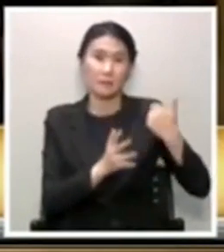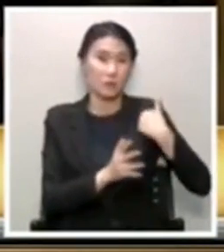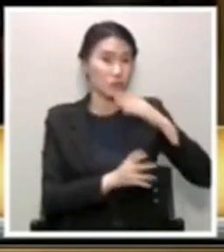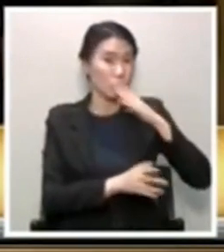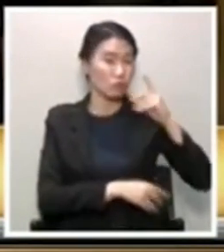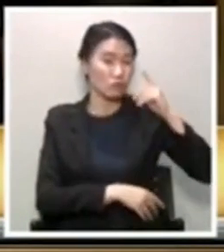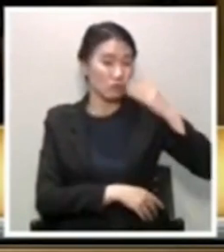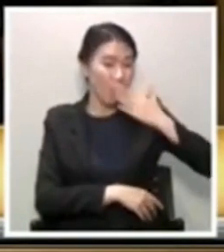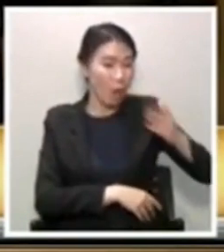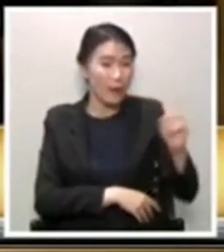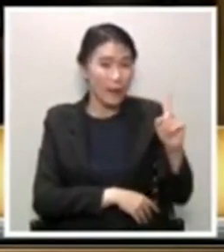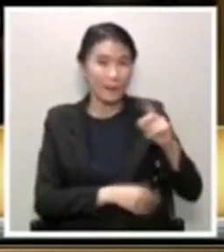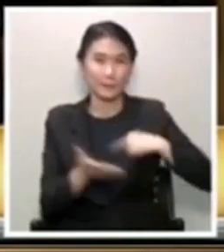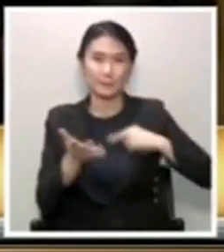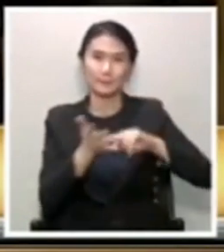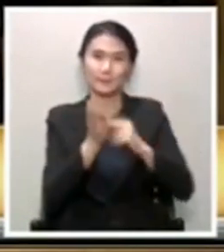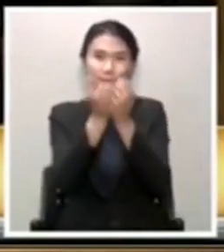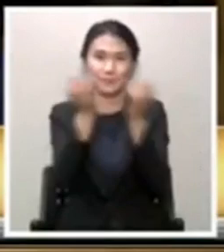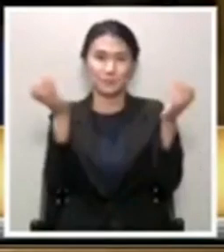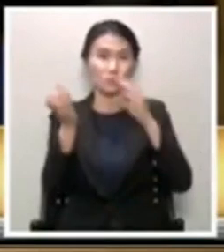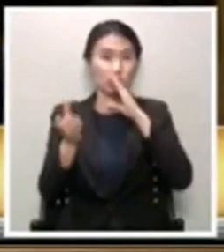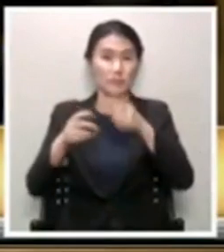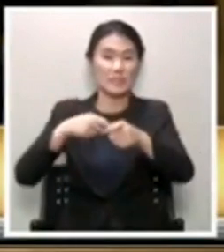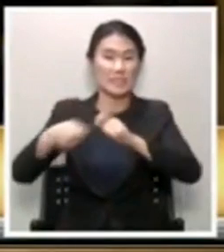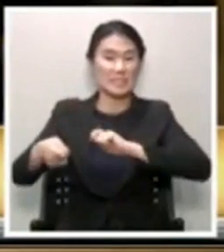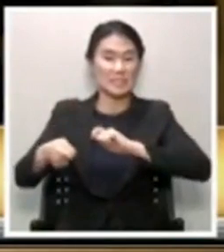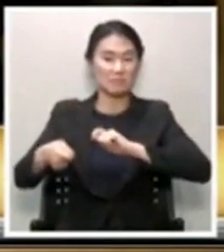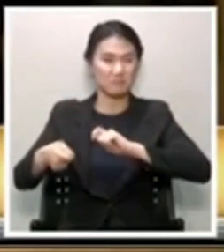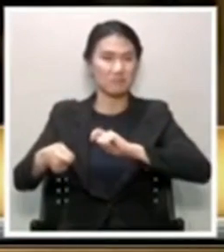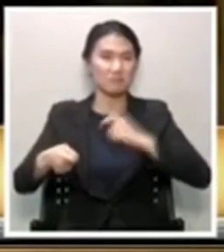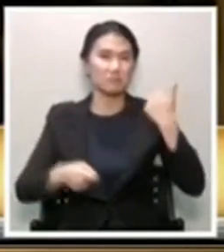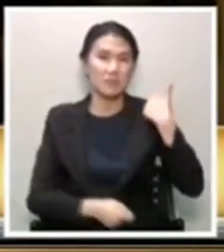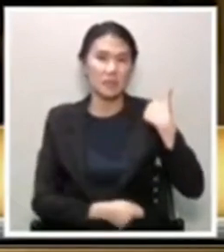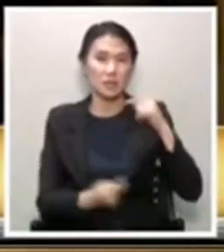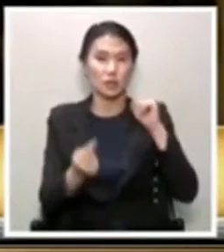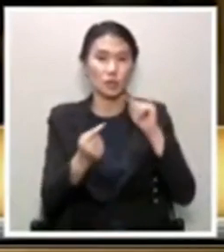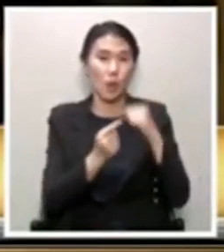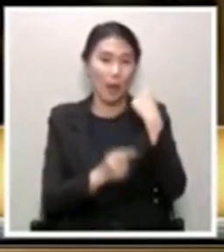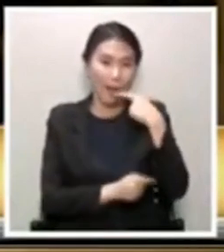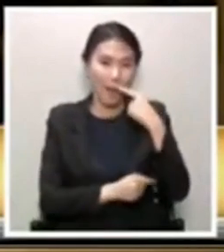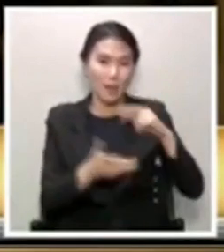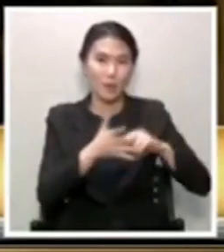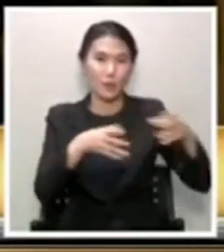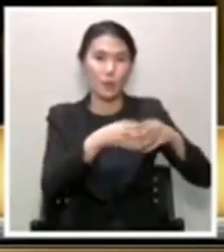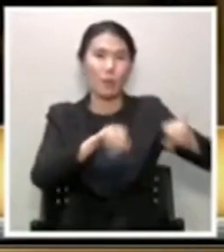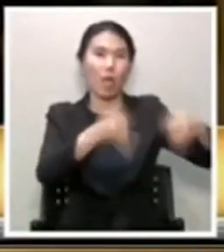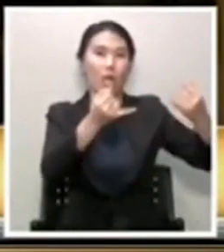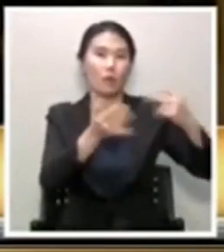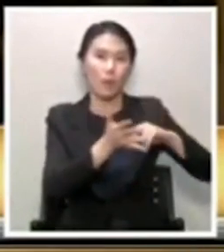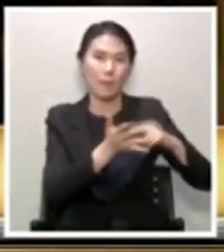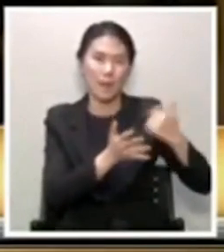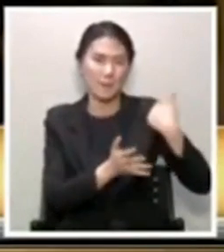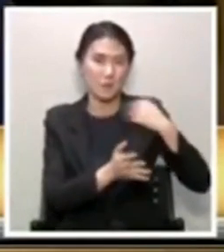ที่เยอะมากหมายถึงอะไรก็คือมันมีการฉีกรัฐธรรมนูญถาวรทิ้งนะครับโดยคณะรัฐประหารแล้วระหว่างนั้นก็ใช้รัฐธรรมนูญชั่วคราว